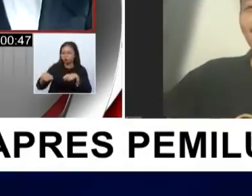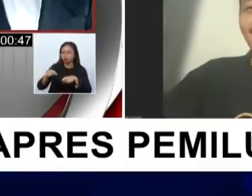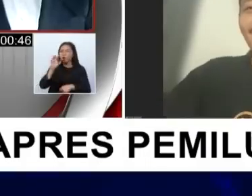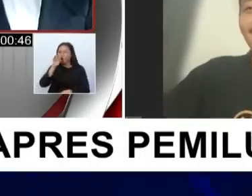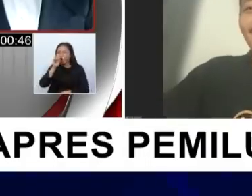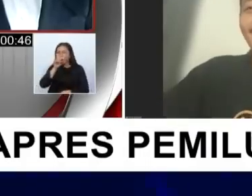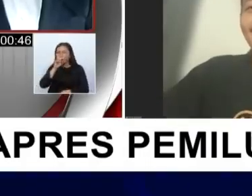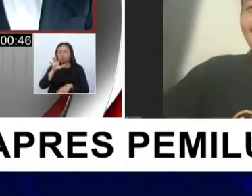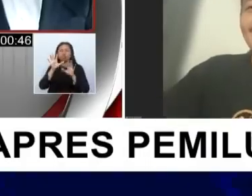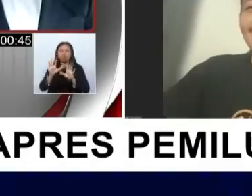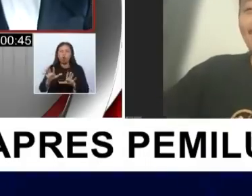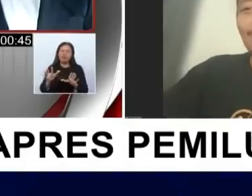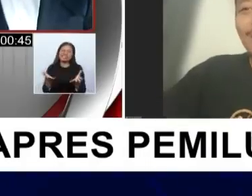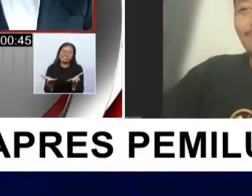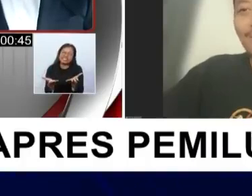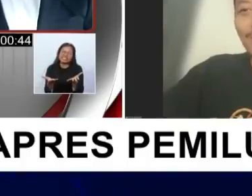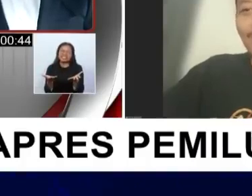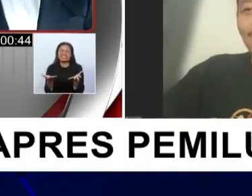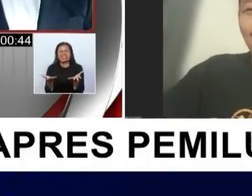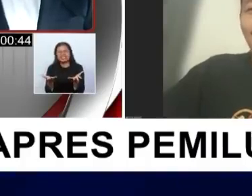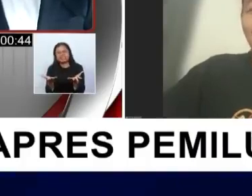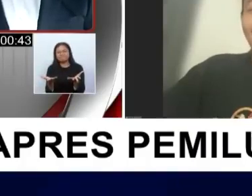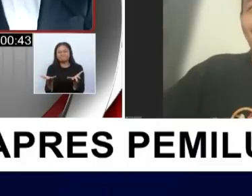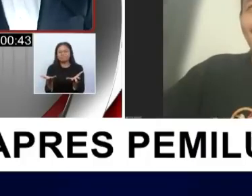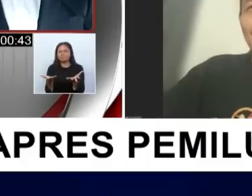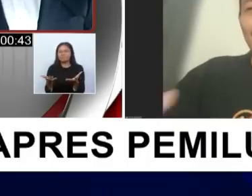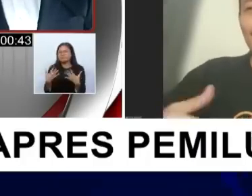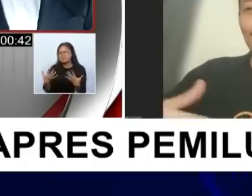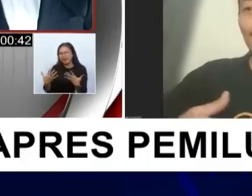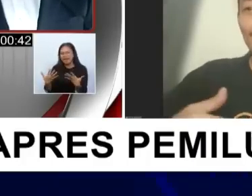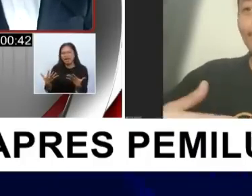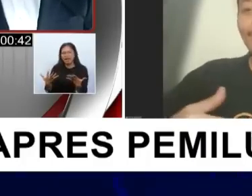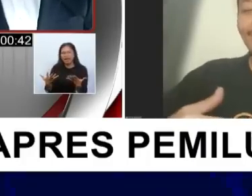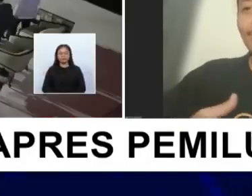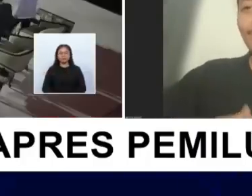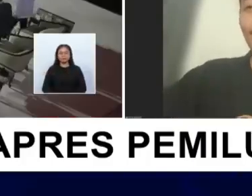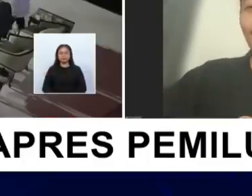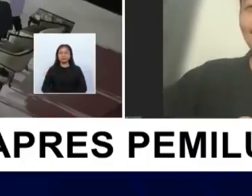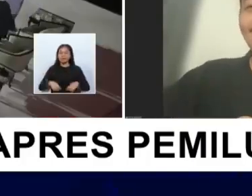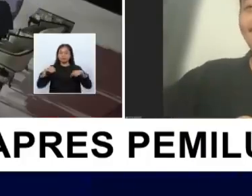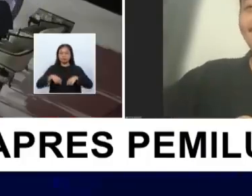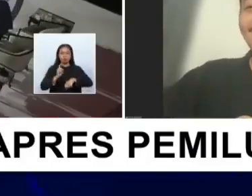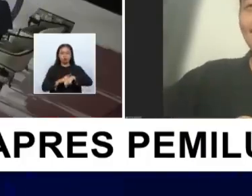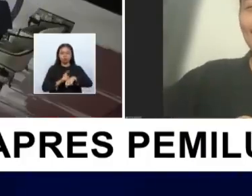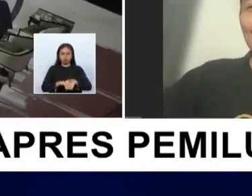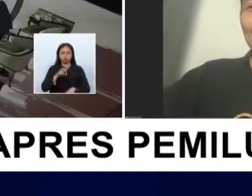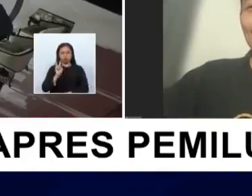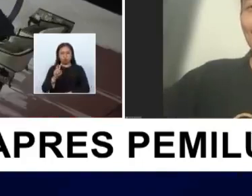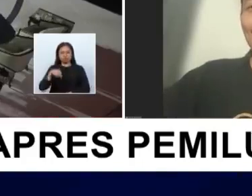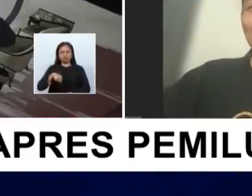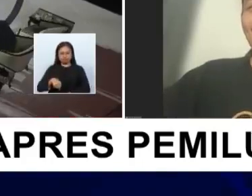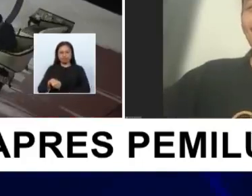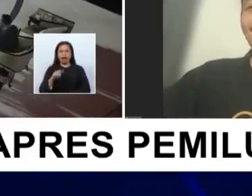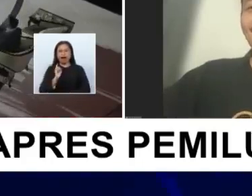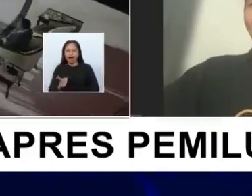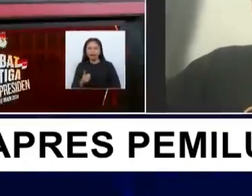antara kanan dengan kirinya, antara Pak Prabowo dengan Pak Anies. Jadi itu banyak sekali. Iya, ada yang unik sebenarnya kemarin ketika ia